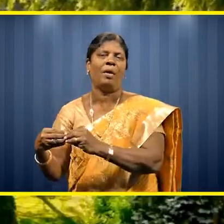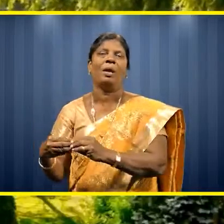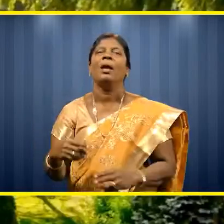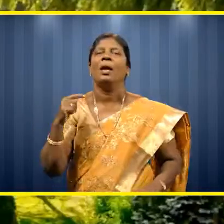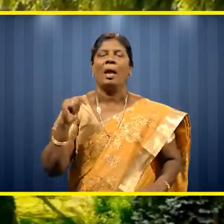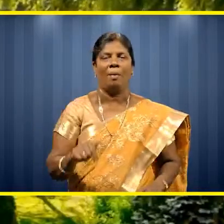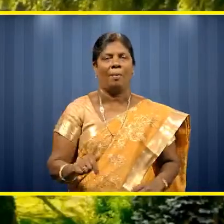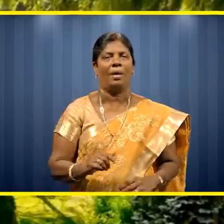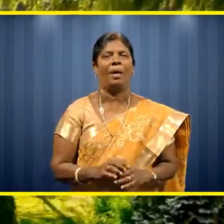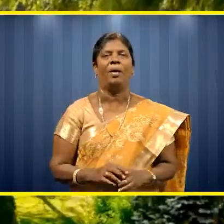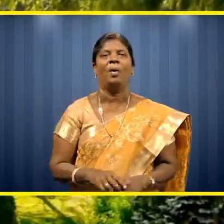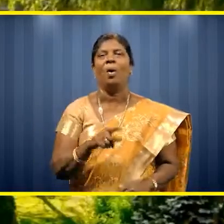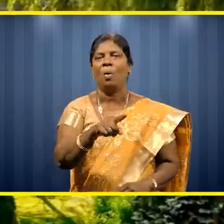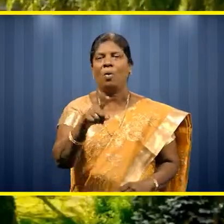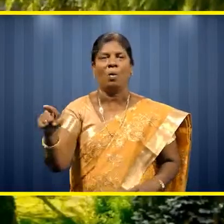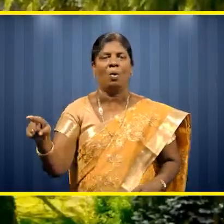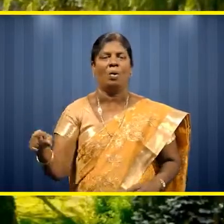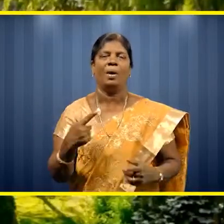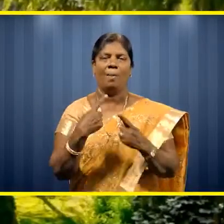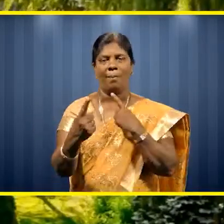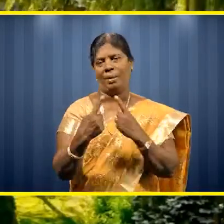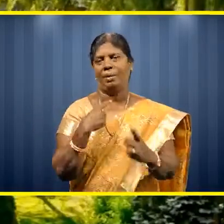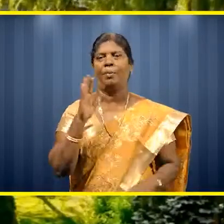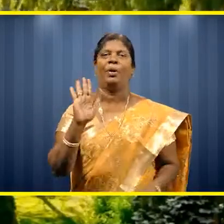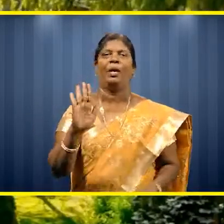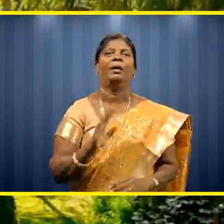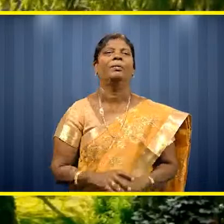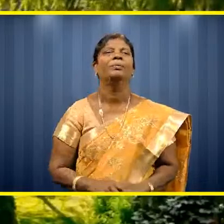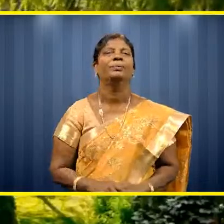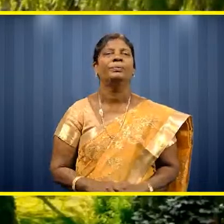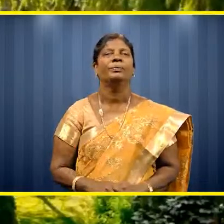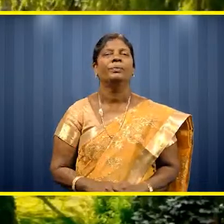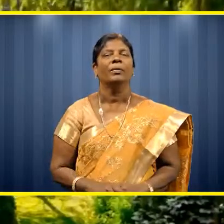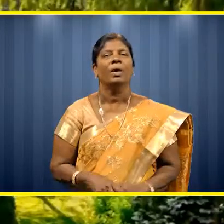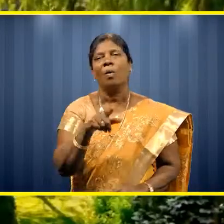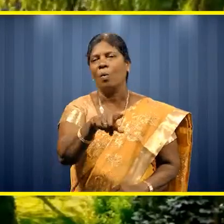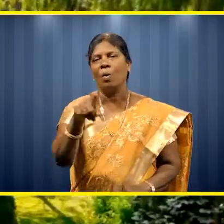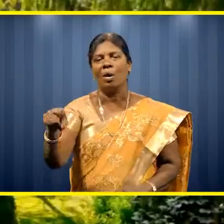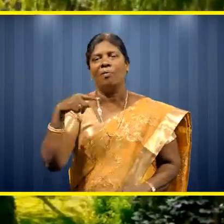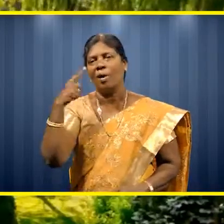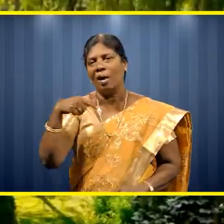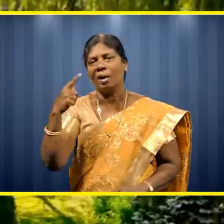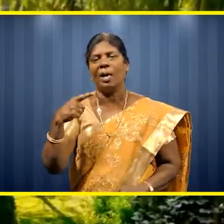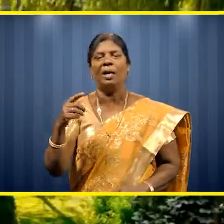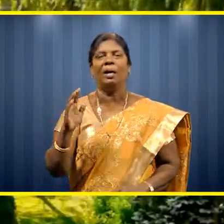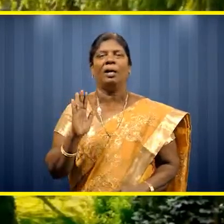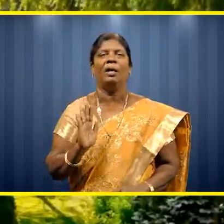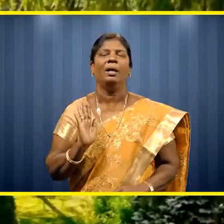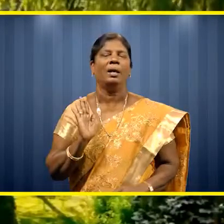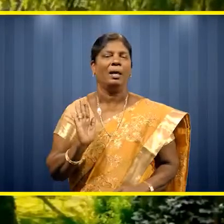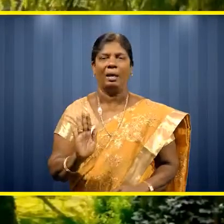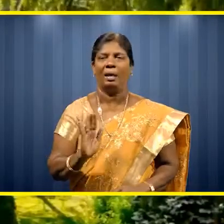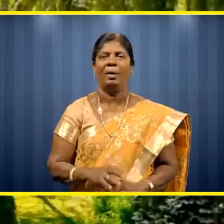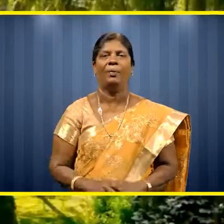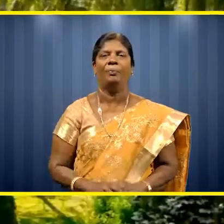செலுத்துவார் என்பதை உங்களோடு கூட நான் சொல்ல போகிறேன். உங்களுடைய வாழ்க்கையில்